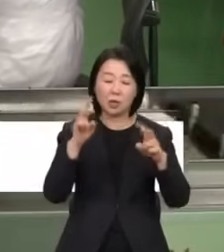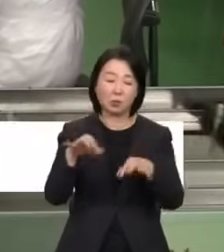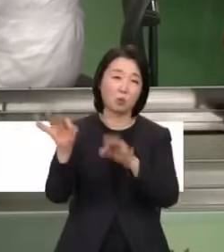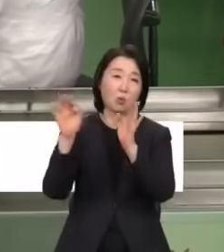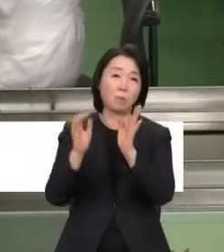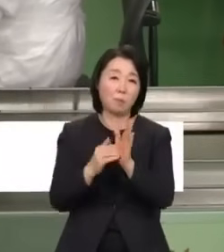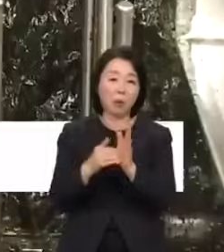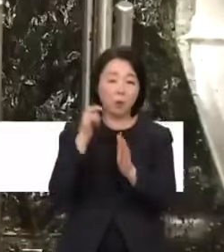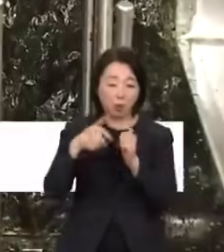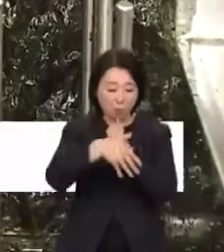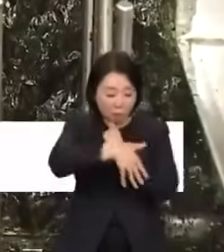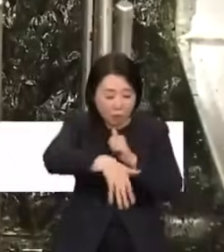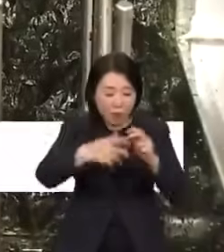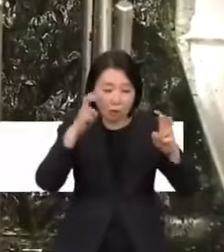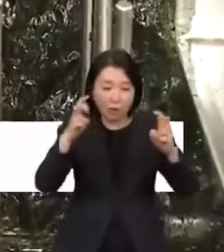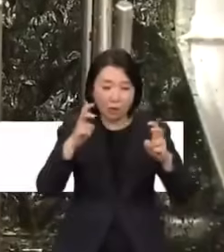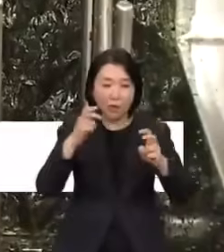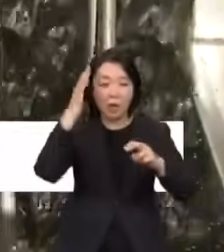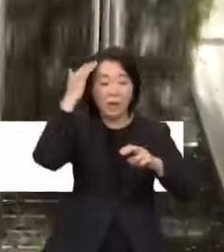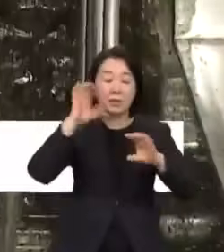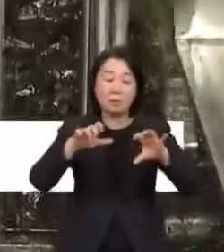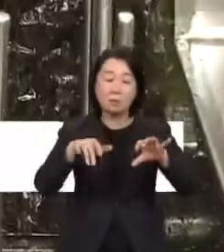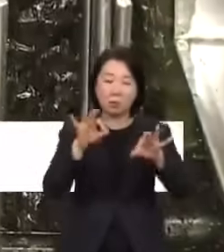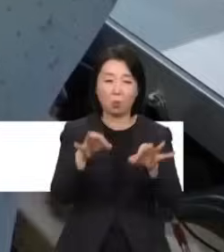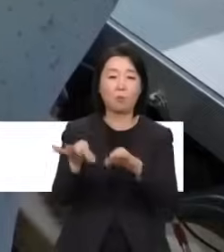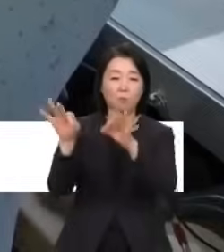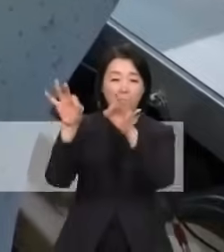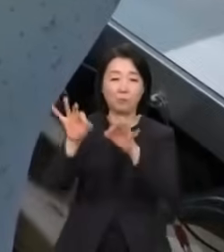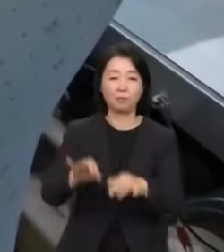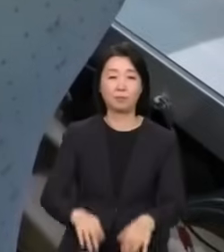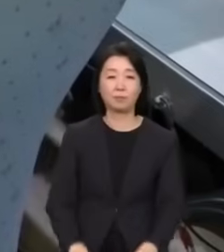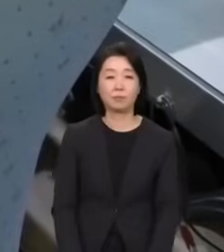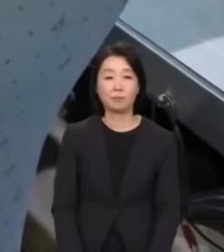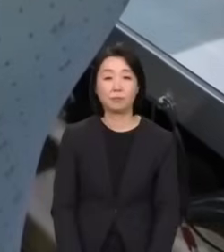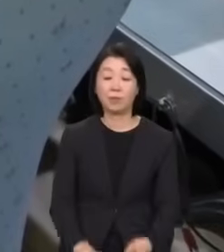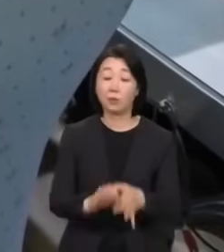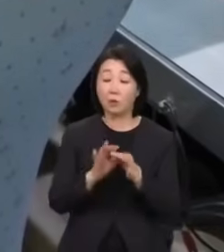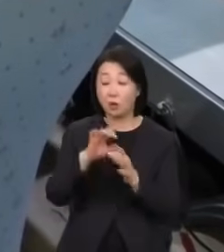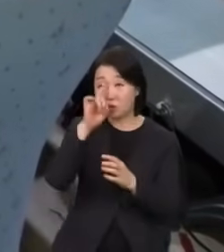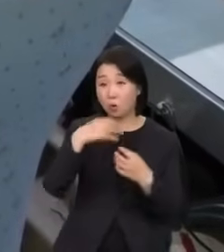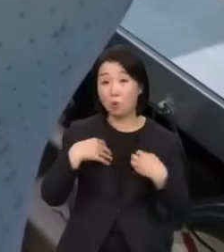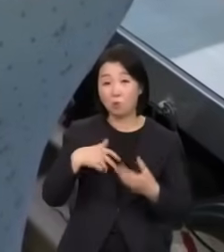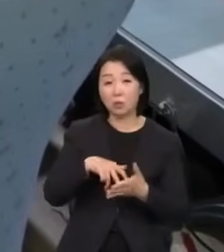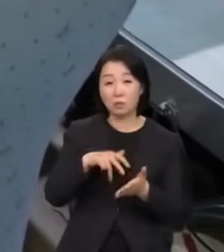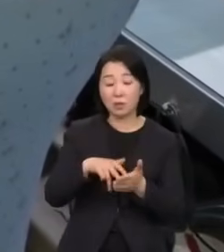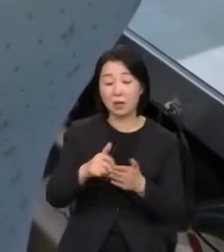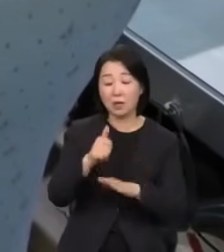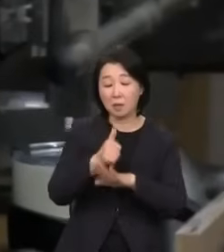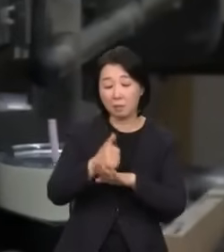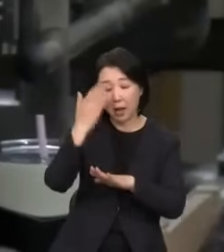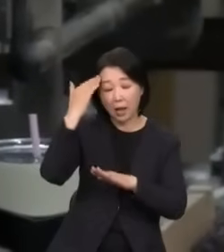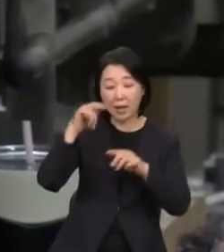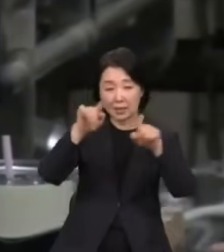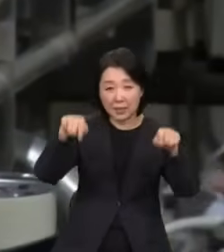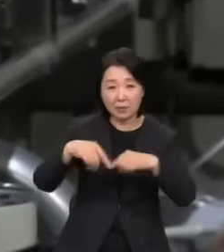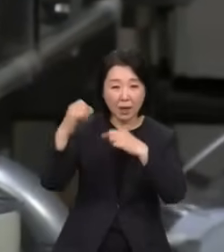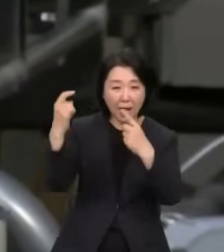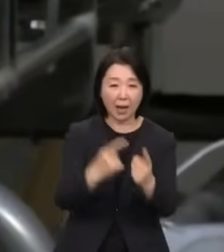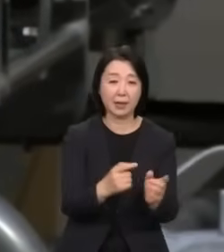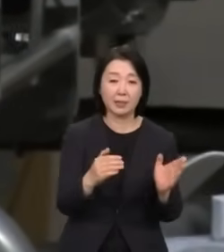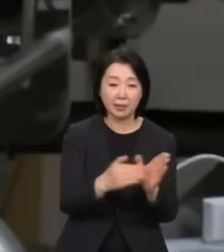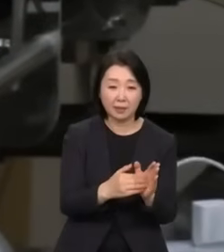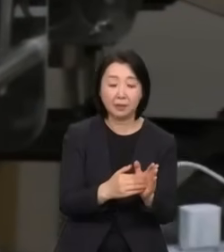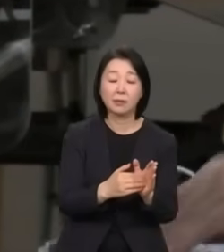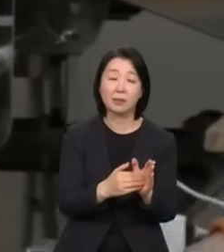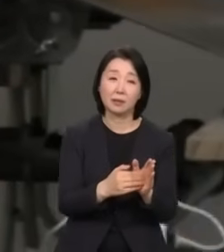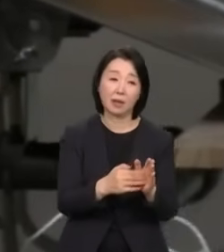일부 프랜차이즈도 이미 김밥 가격을 인상했습니다. 이와 관련해 정부는 이달 말 마른 김 할인 행사가 종료된 만큼 다음